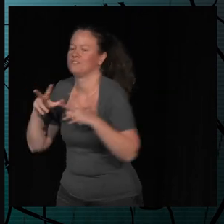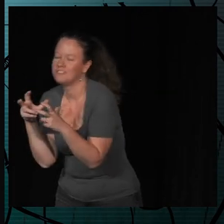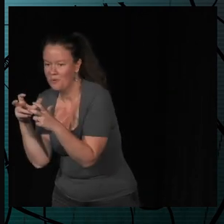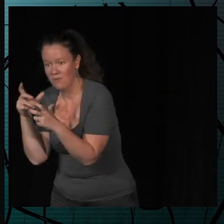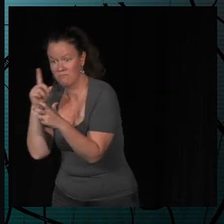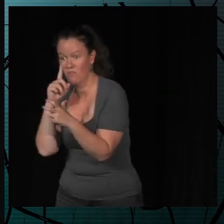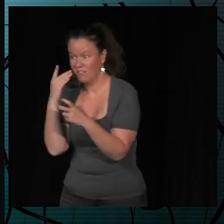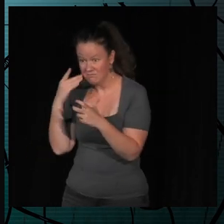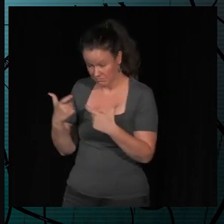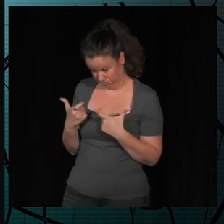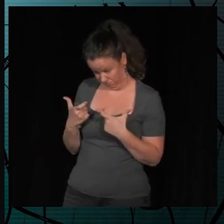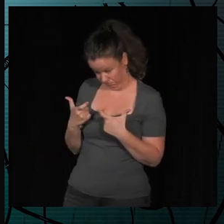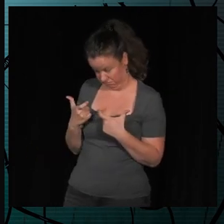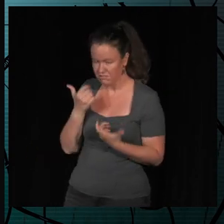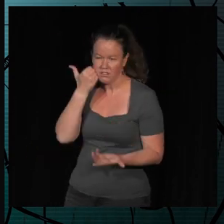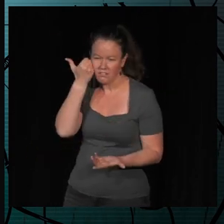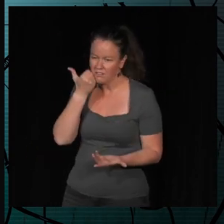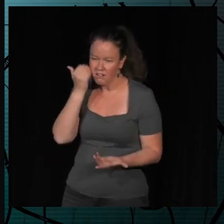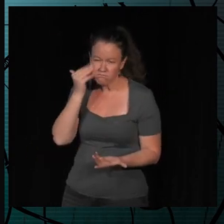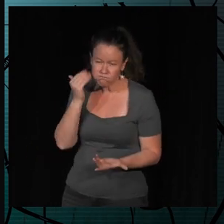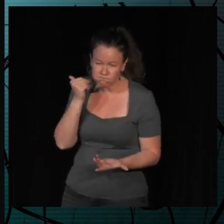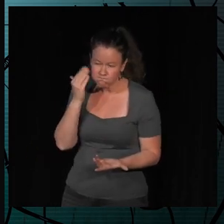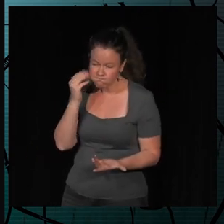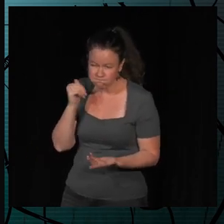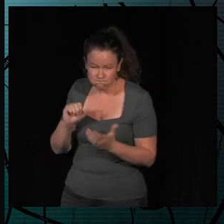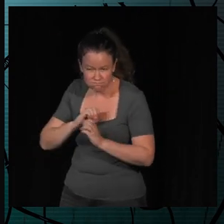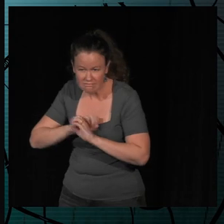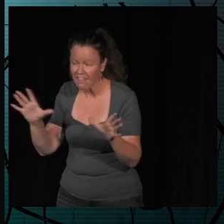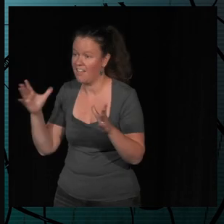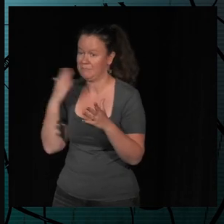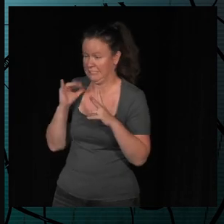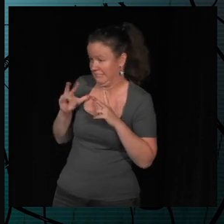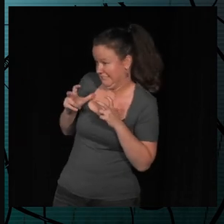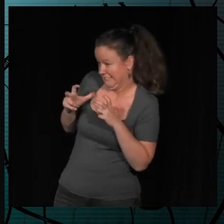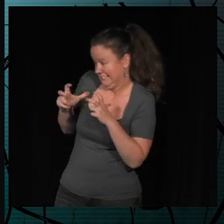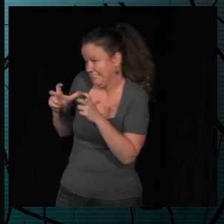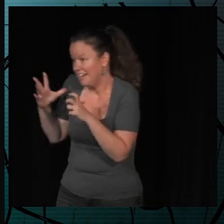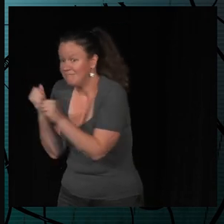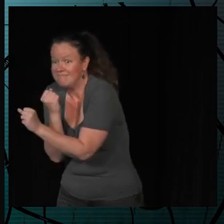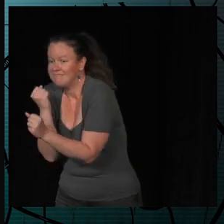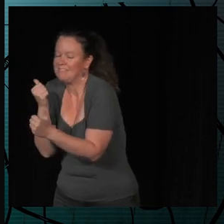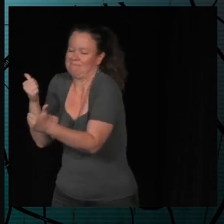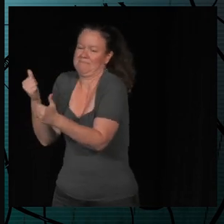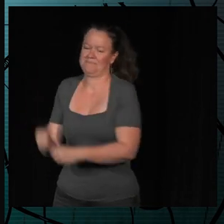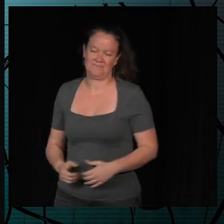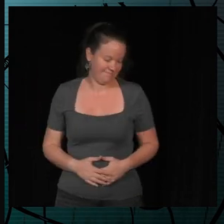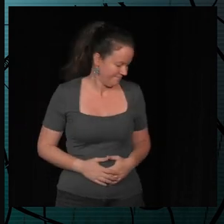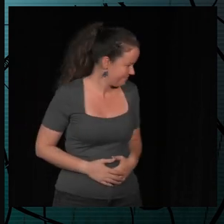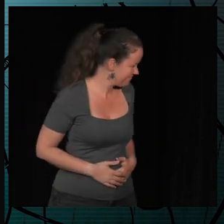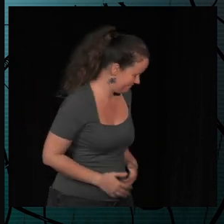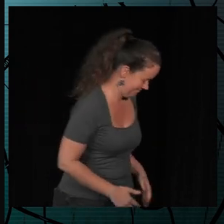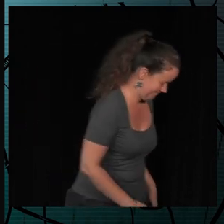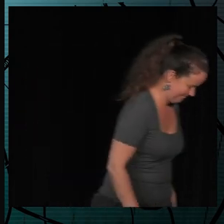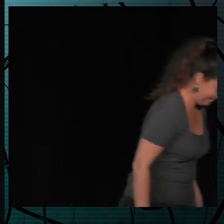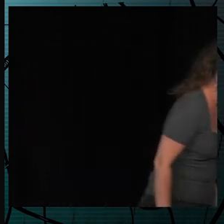et je v c'est une bonne occasion parce qu'on peut tout y essayer et puis quand ça marche c'est merveilleux donc